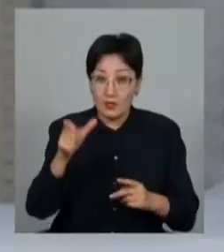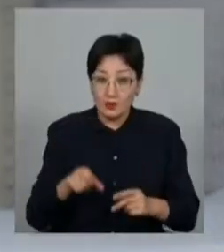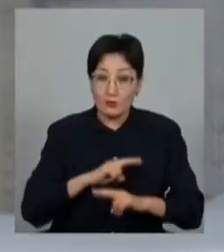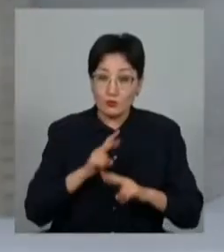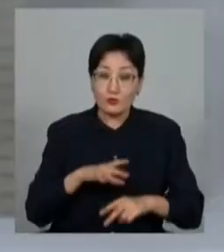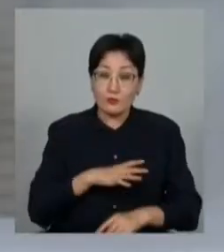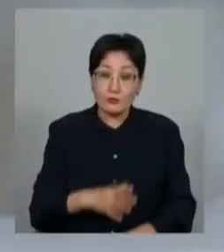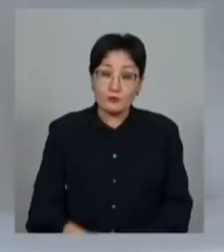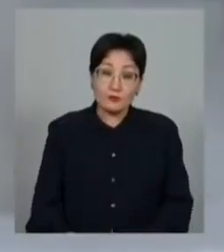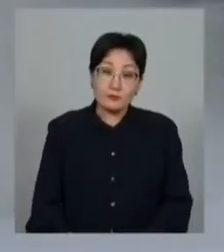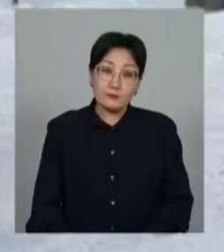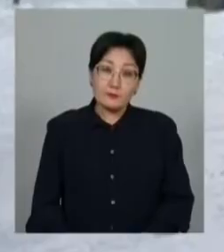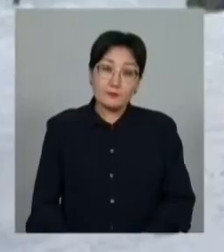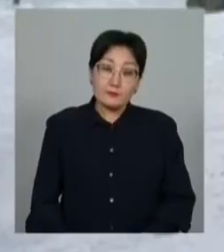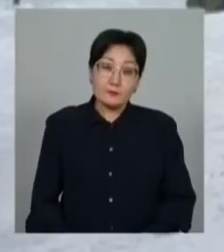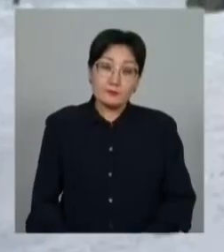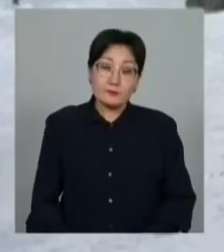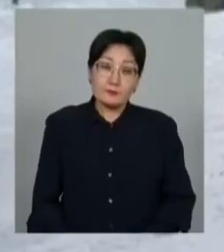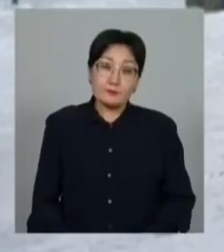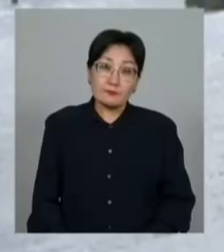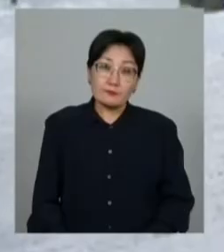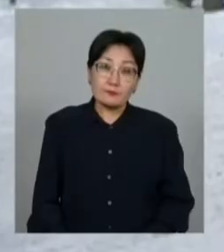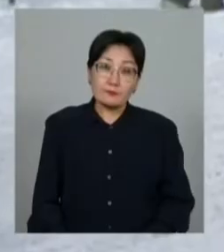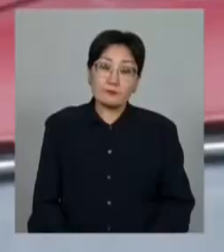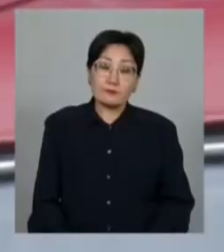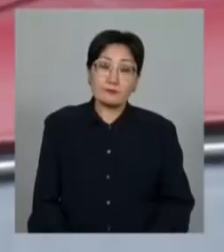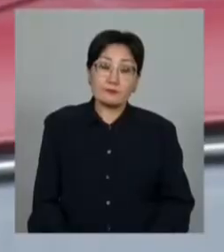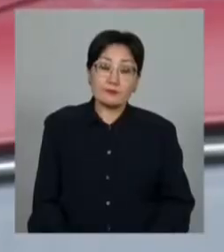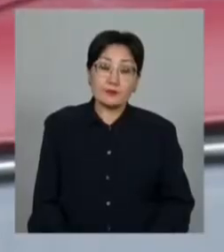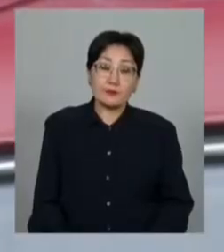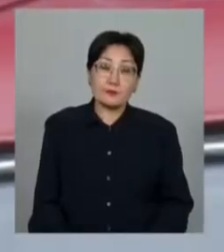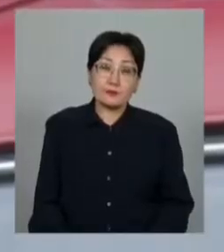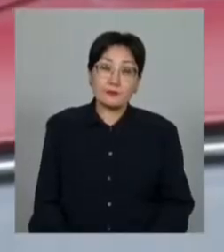болған еді. Қаламқас Нысанбай, Нұрлан Өтеген, Ринат Өтеев, Алматы телеарнасы, Нұр-Сұлтан.